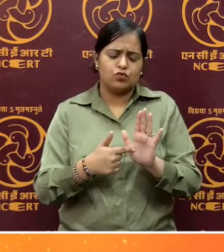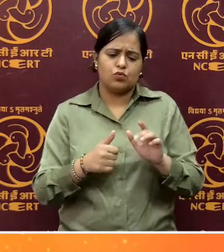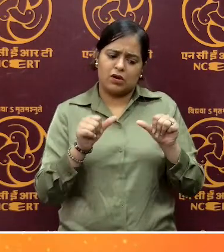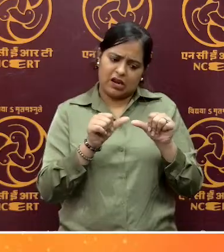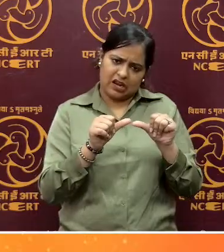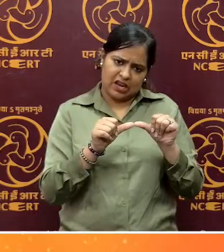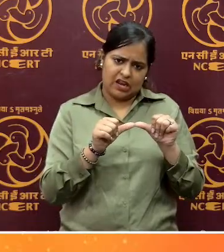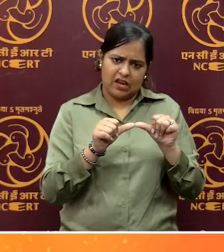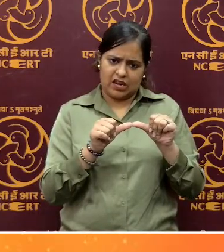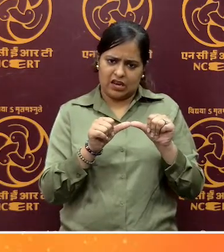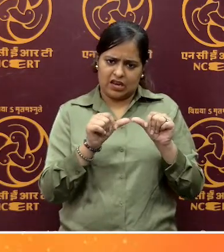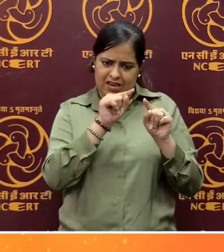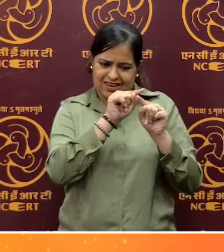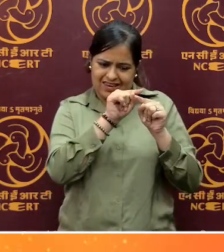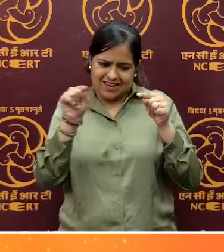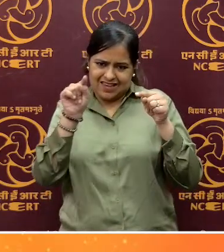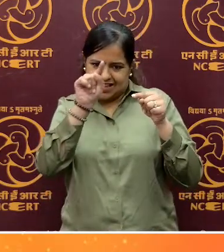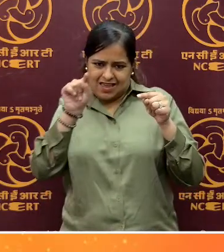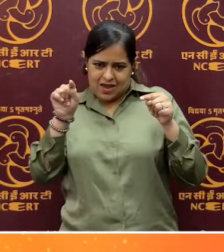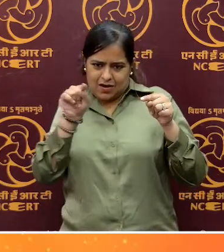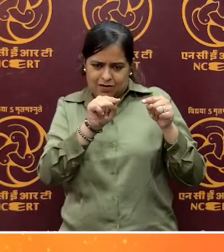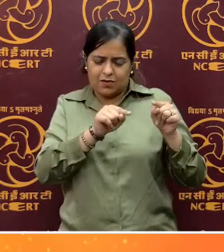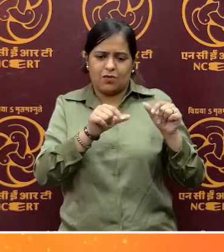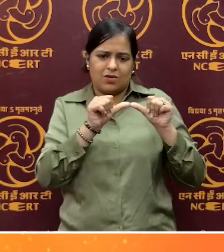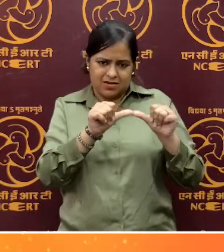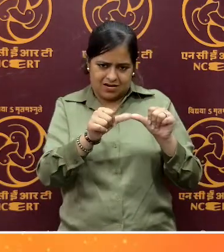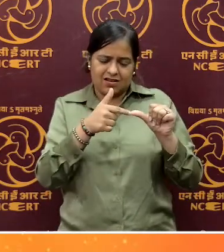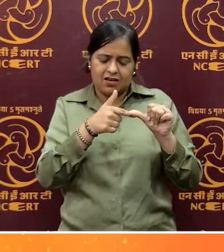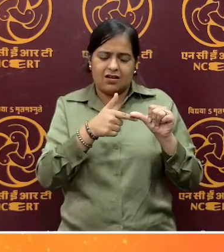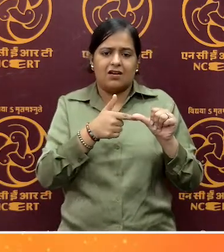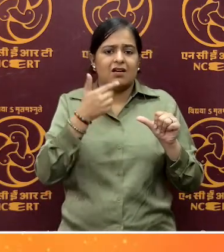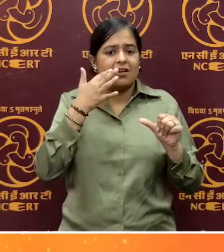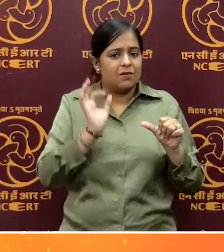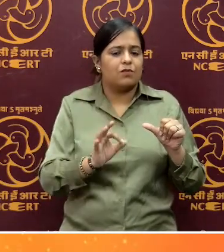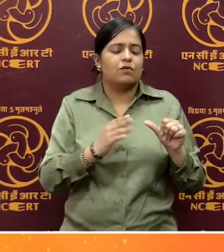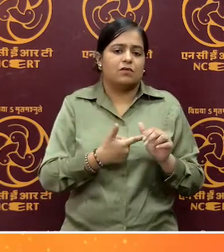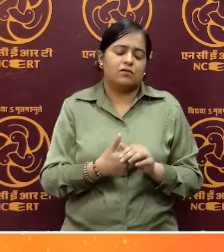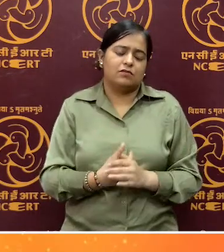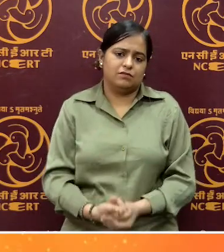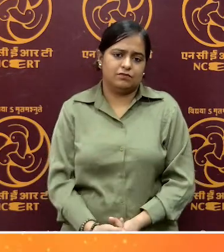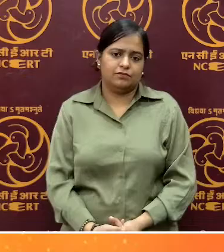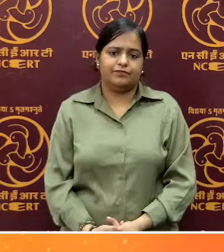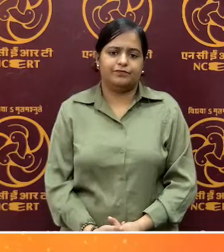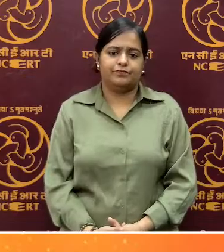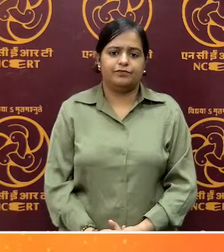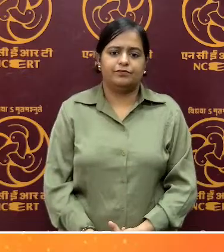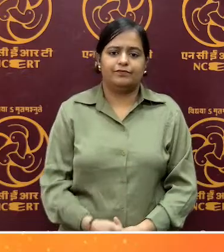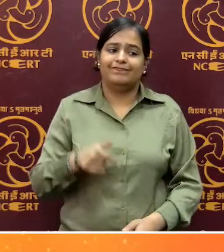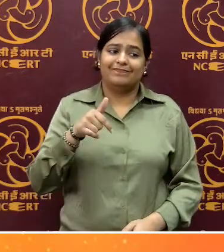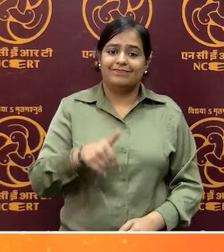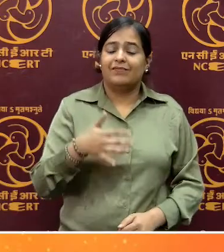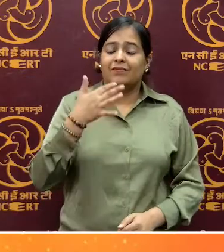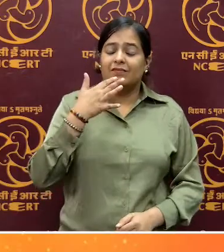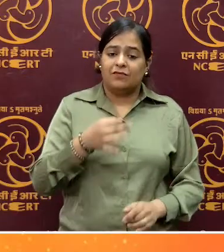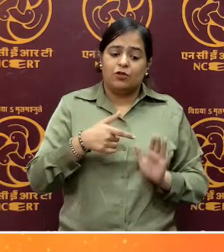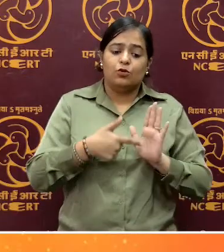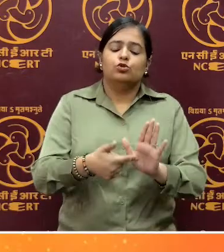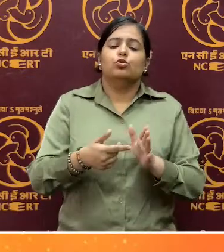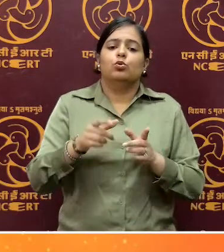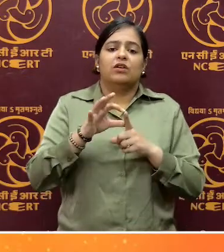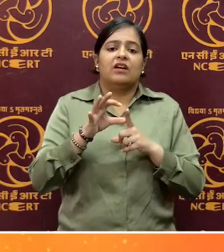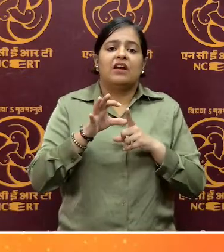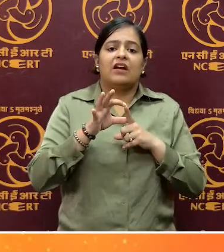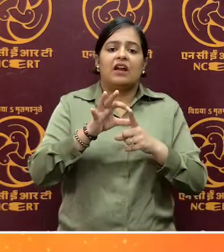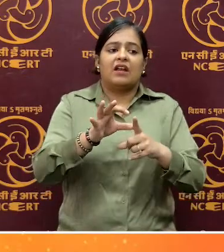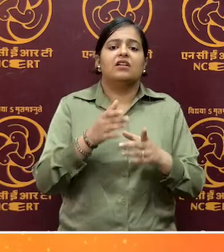दिख रहा है हमें. That is the most important thing that defines a vector quantity. That is, it is specifying the direction, and the